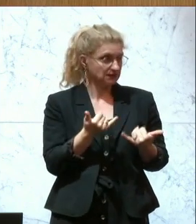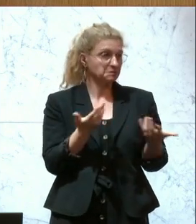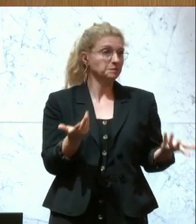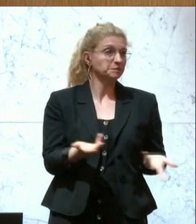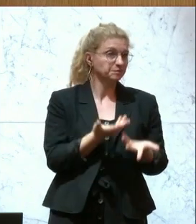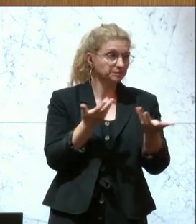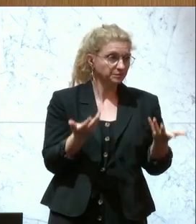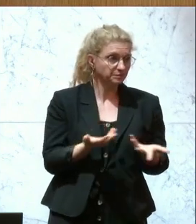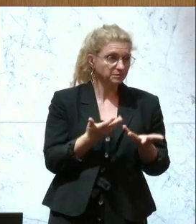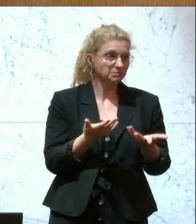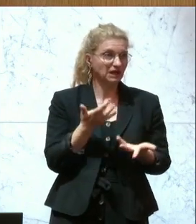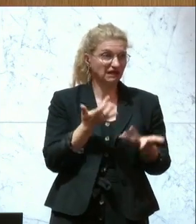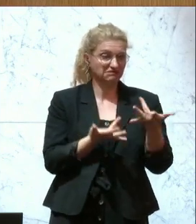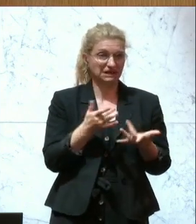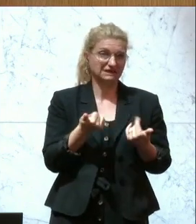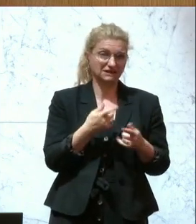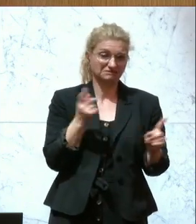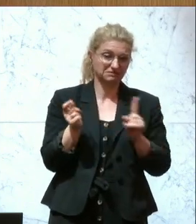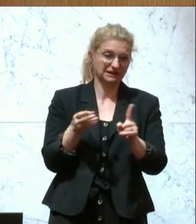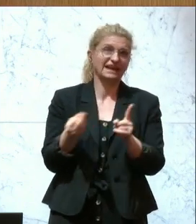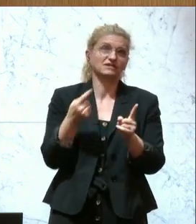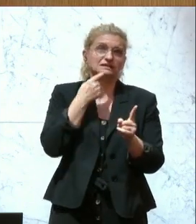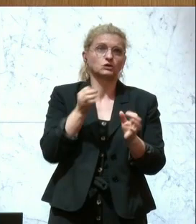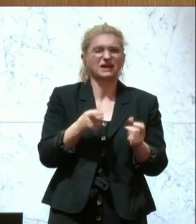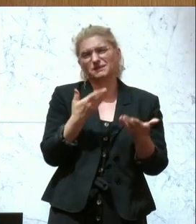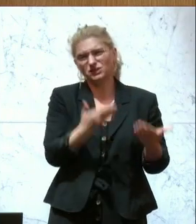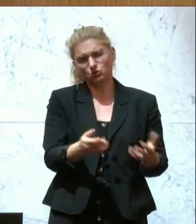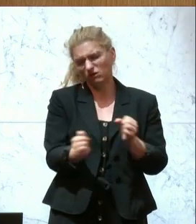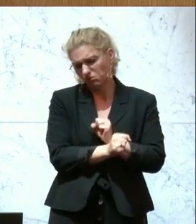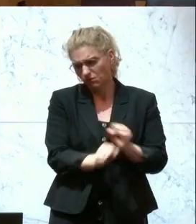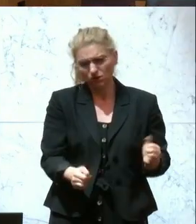sein soll, jemand dazu so spricht, aber so geht das nicht.